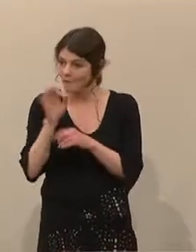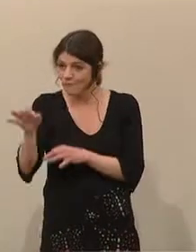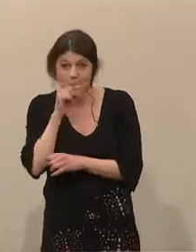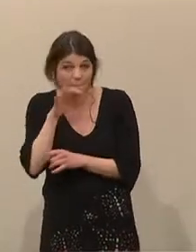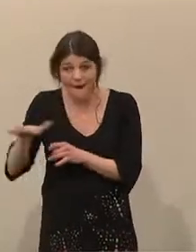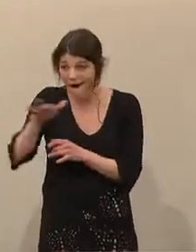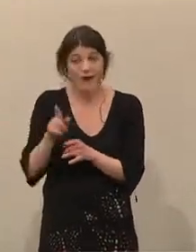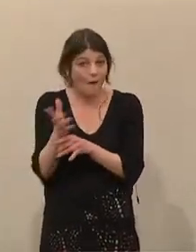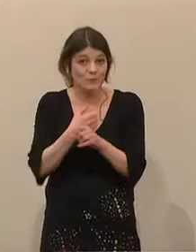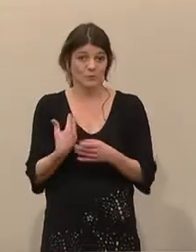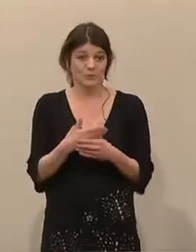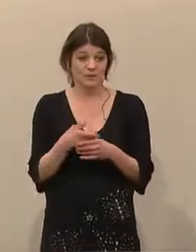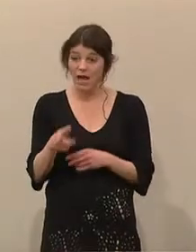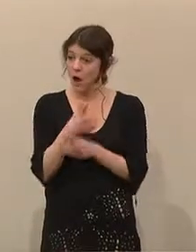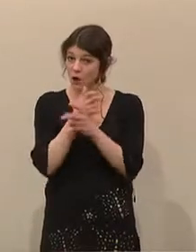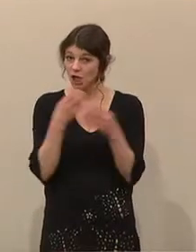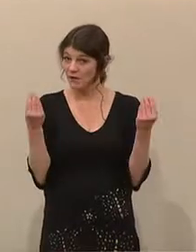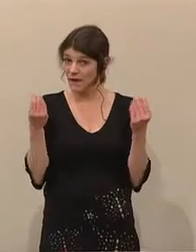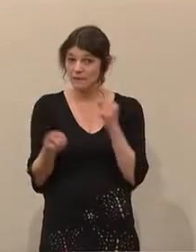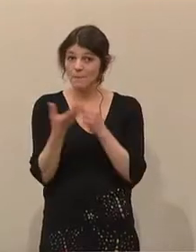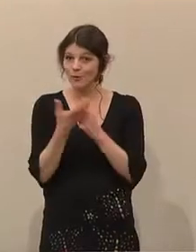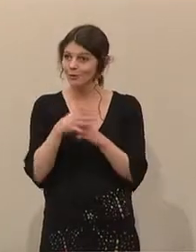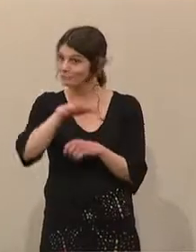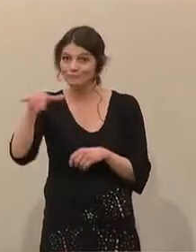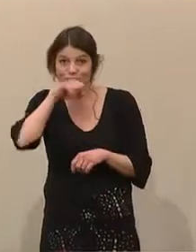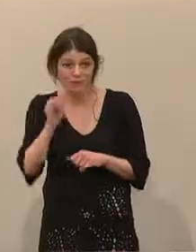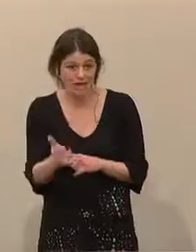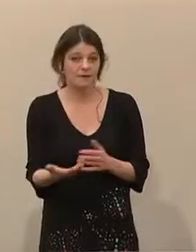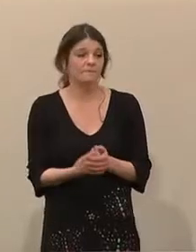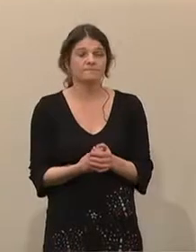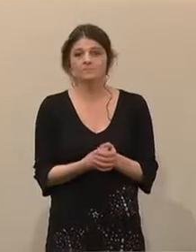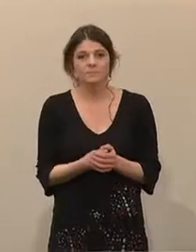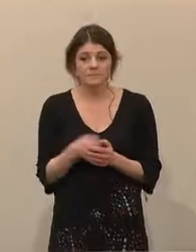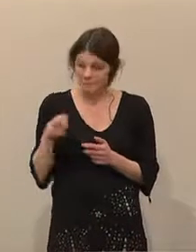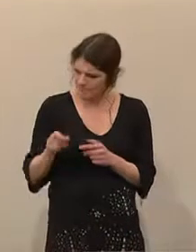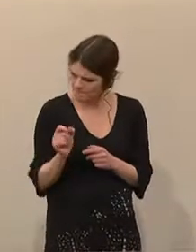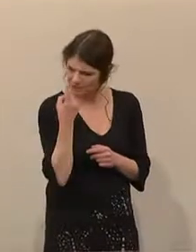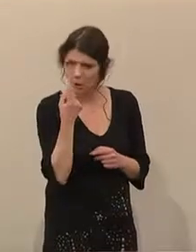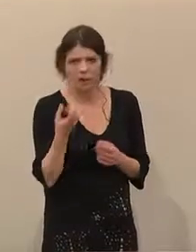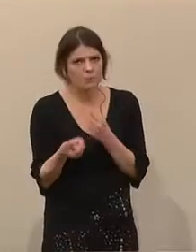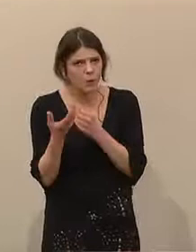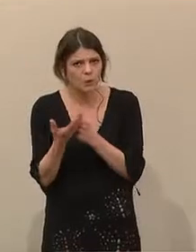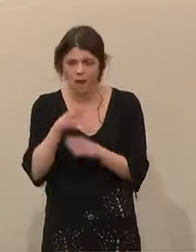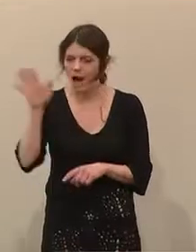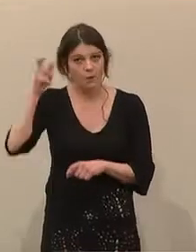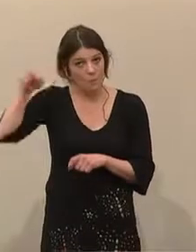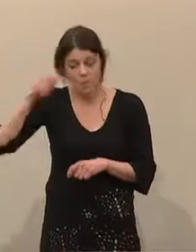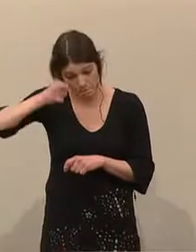Landwirtschaft. Unsere österreichischen Qualitätsprodukte sind gefragt. Sie sind besonders und werden